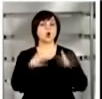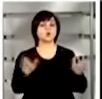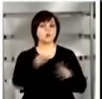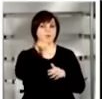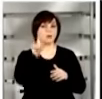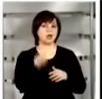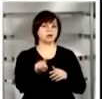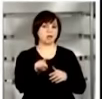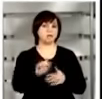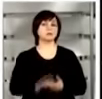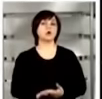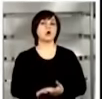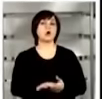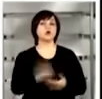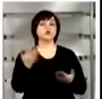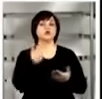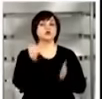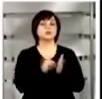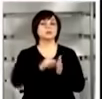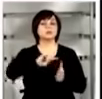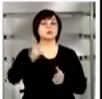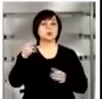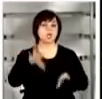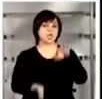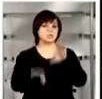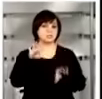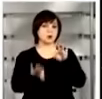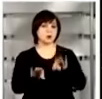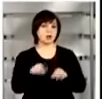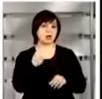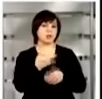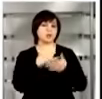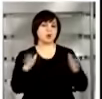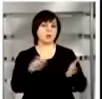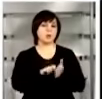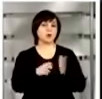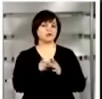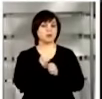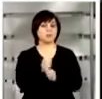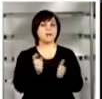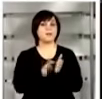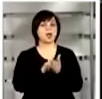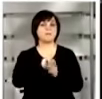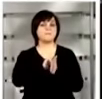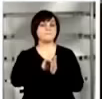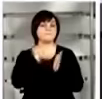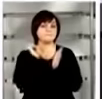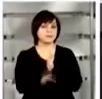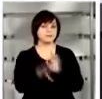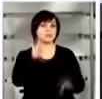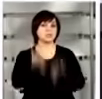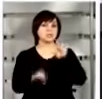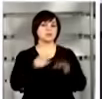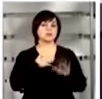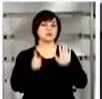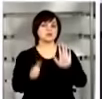отвара прашањето, чуму ни се други избори? Една од големите политички партии бара брзи избори. Сега